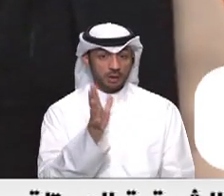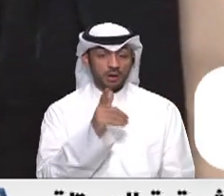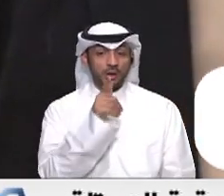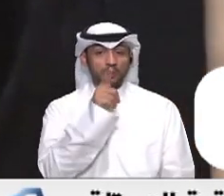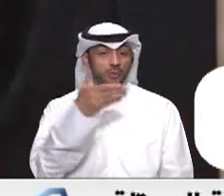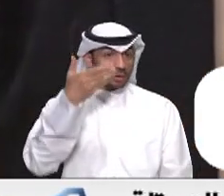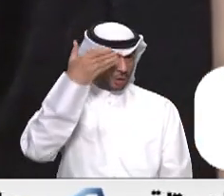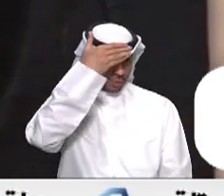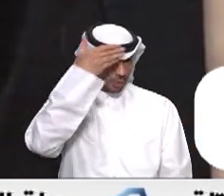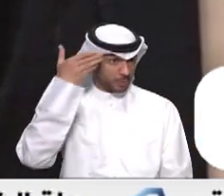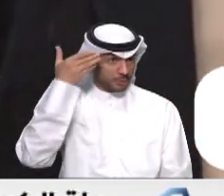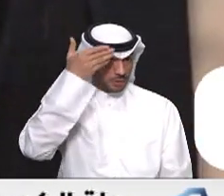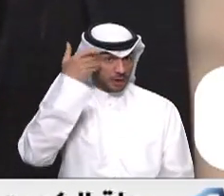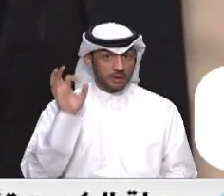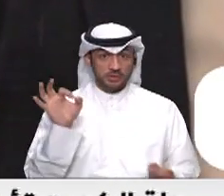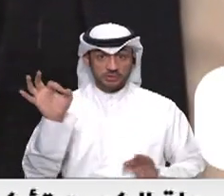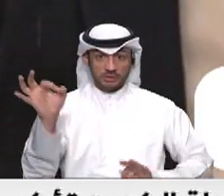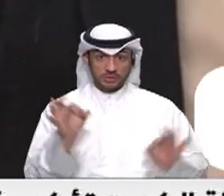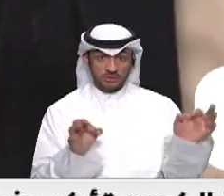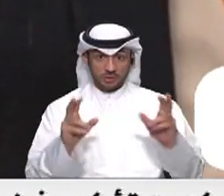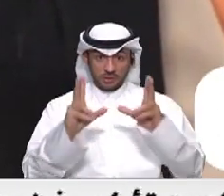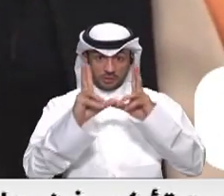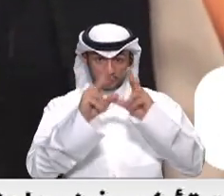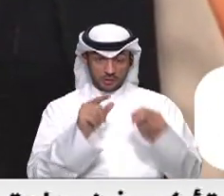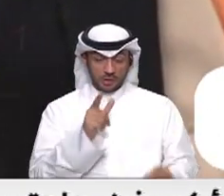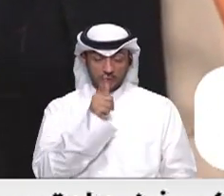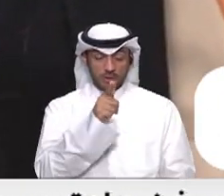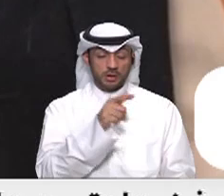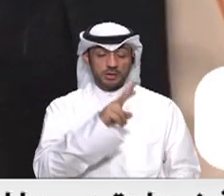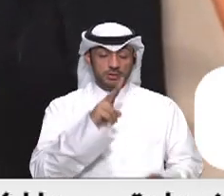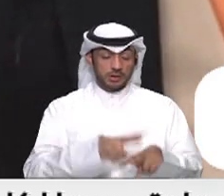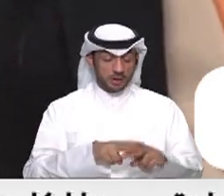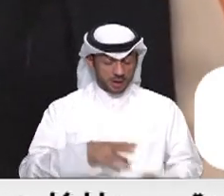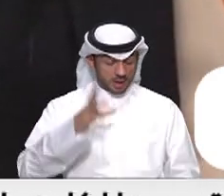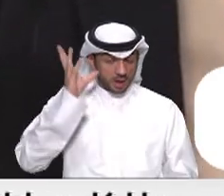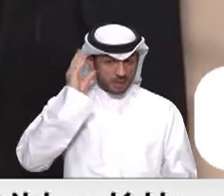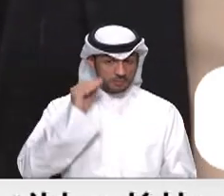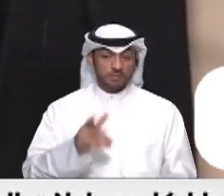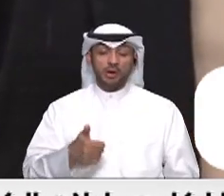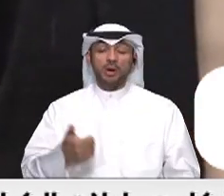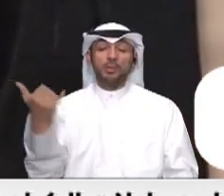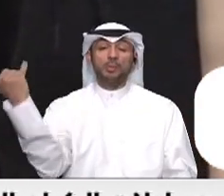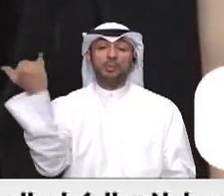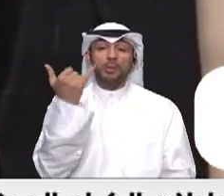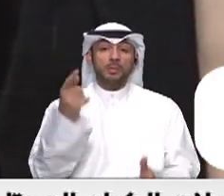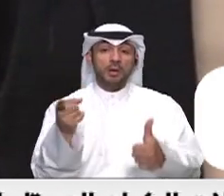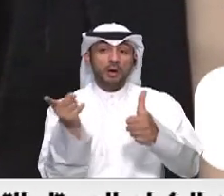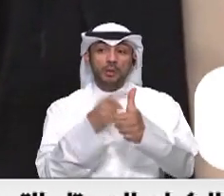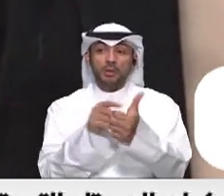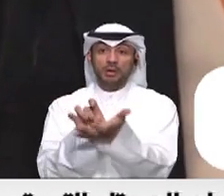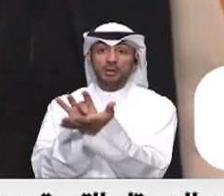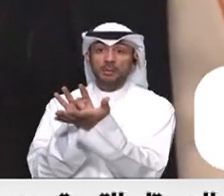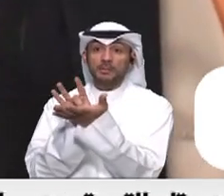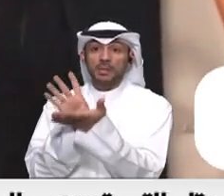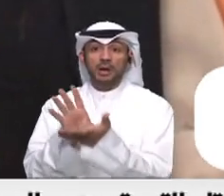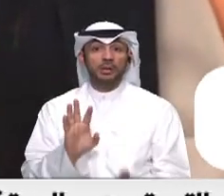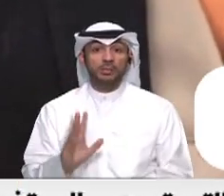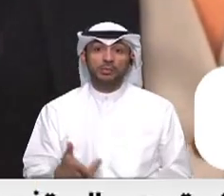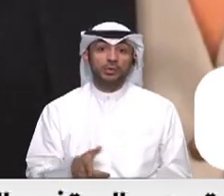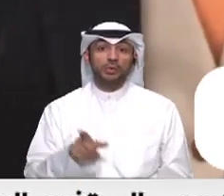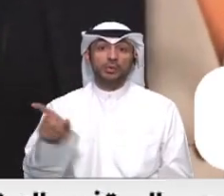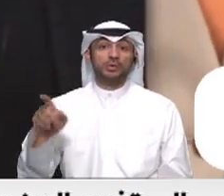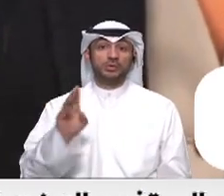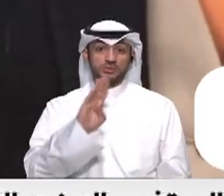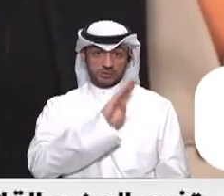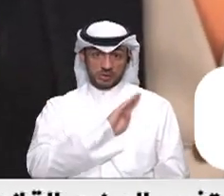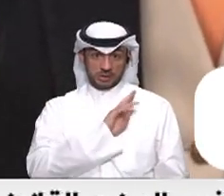المحللين السياسيين في لبنان أنهم يصرون على طرد اليونيفيل لكي يستخدموا مراكزهم نظرا